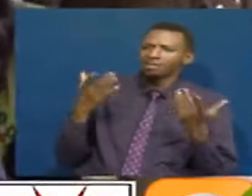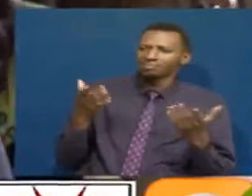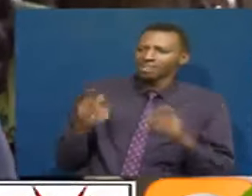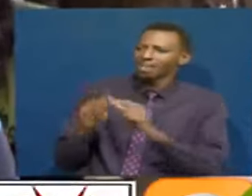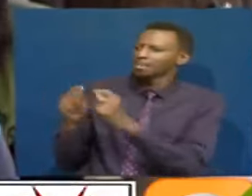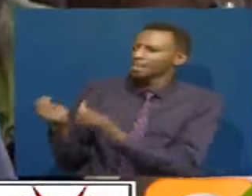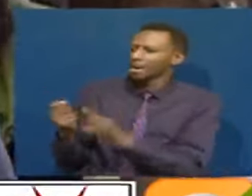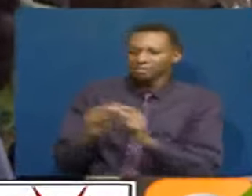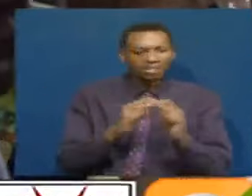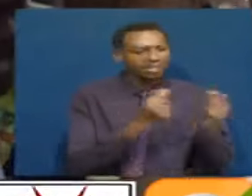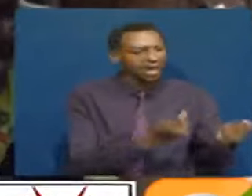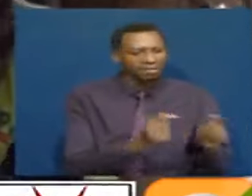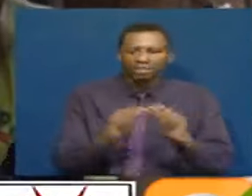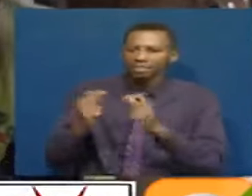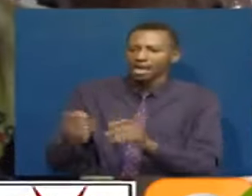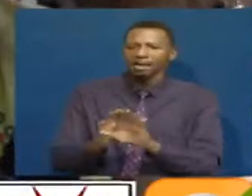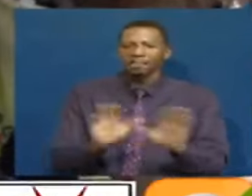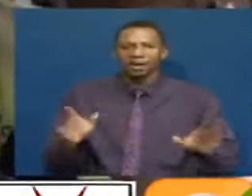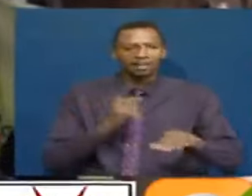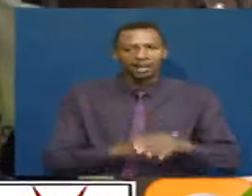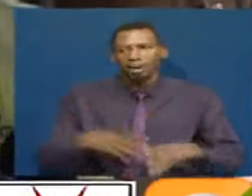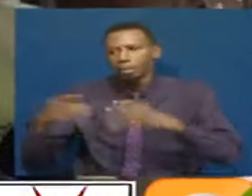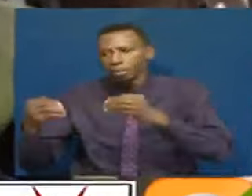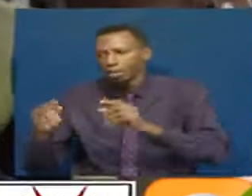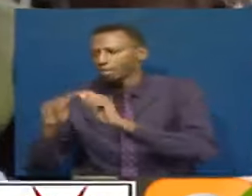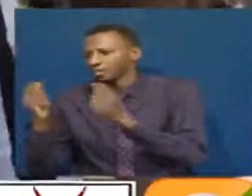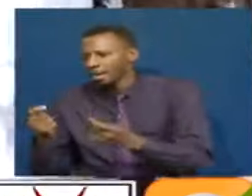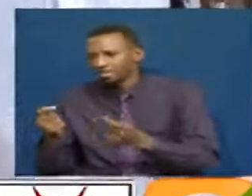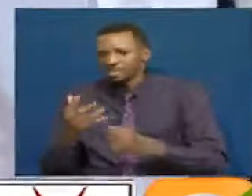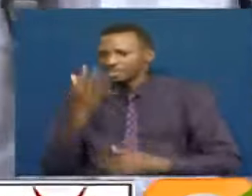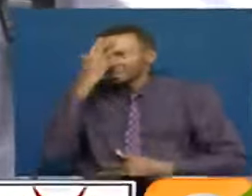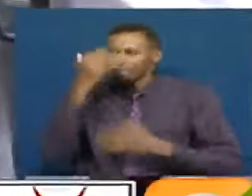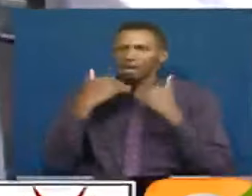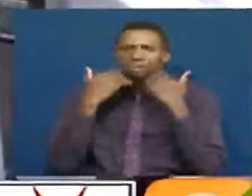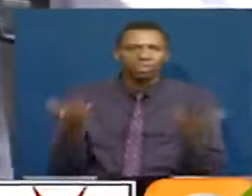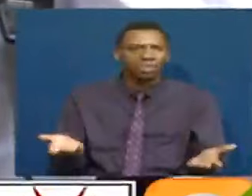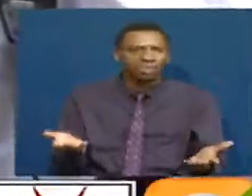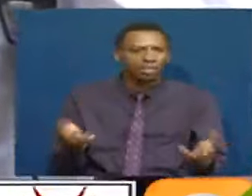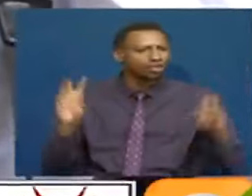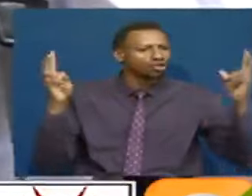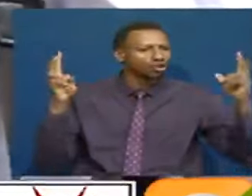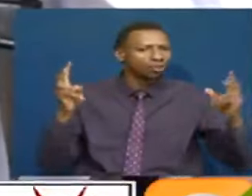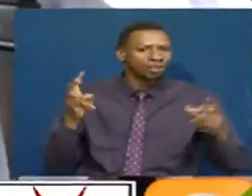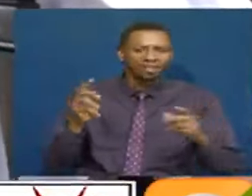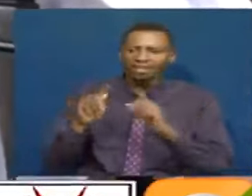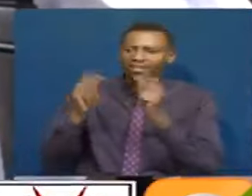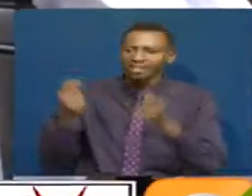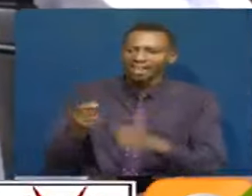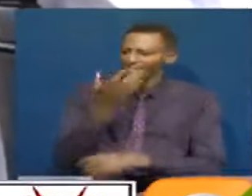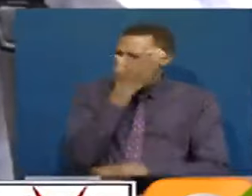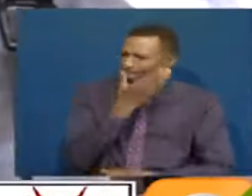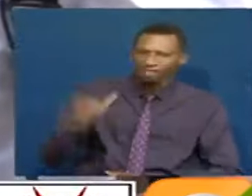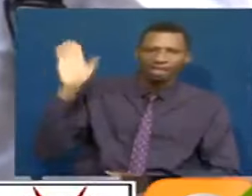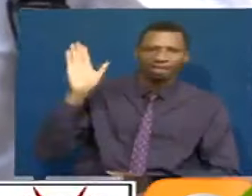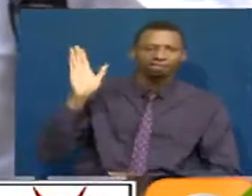aendapo, anatangaza ukabila. Akienda wapi ukabila, hana hata aibu. Mambo ya ukabila watupe kando kabisa